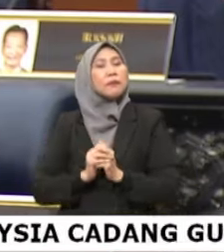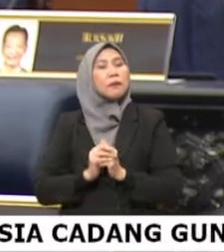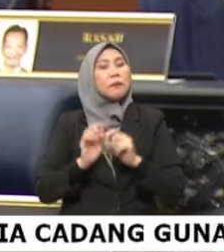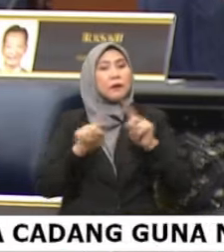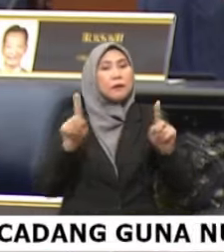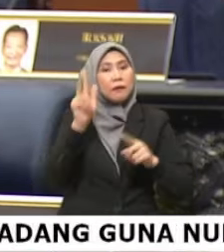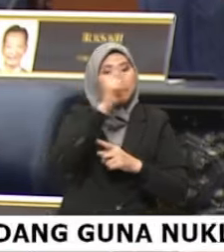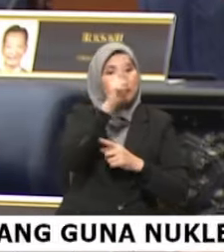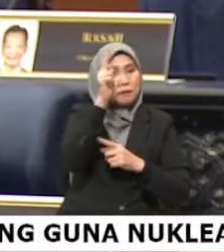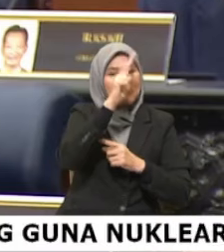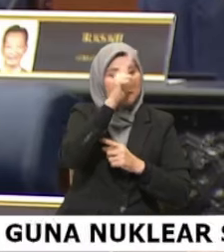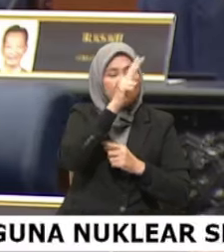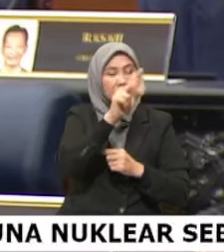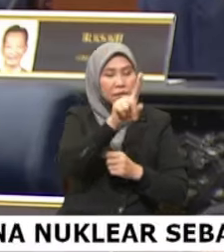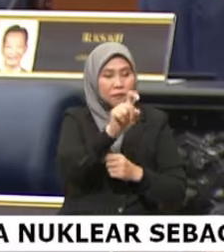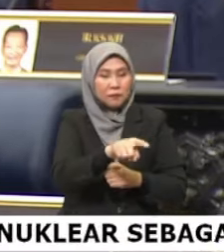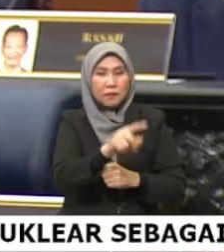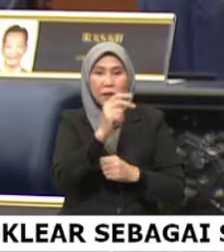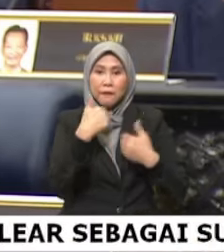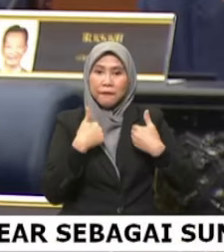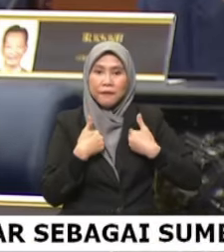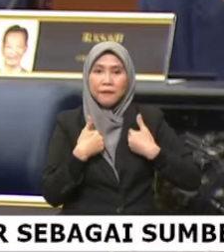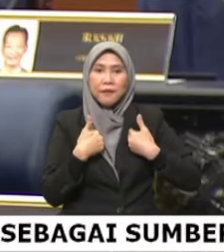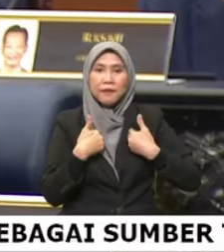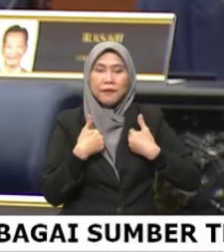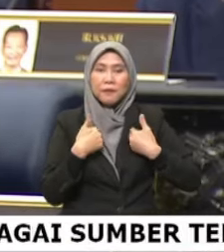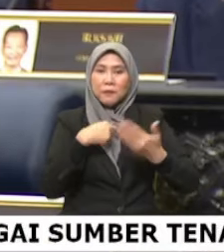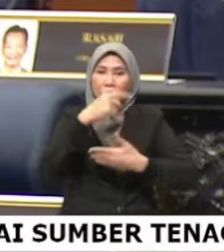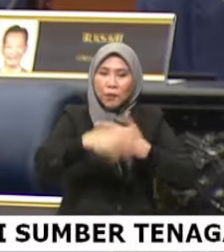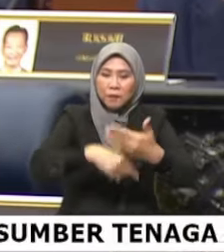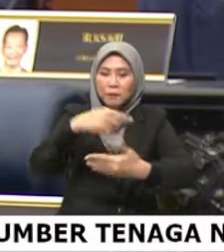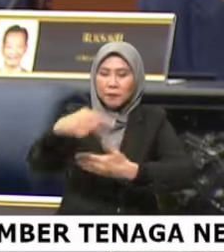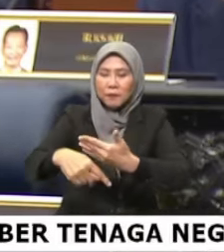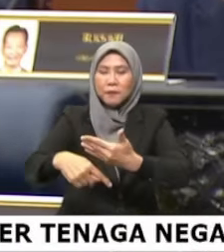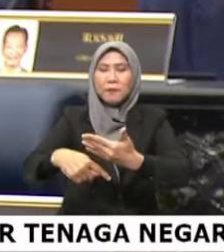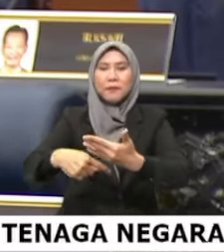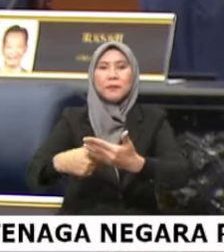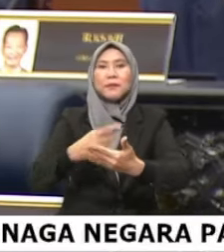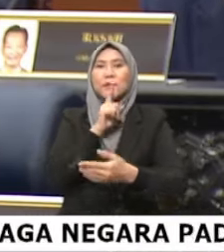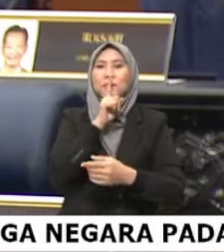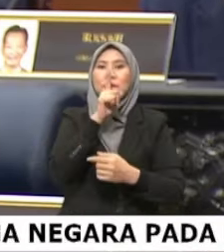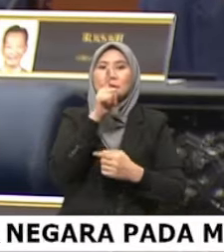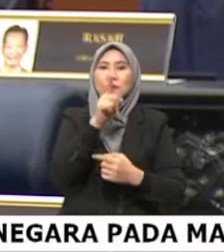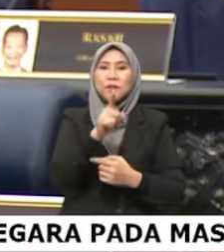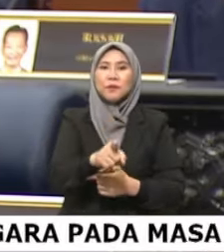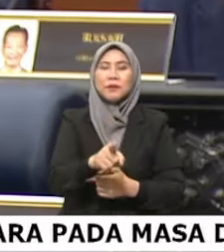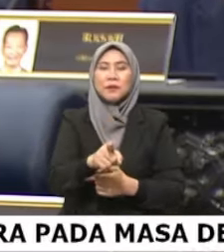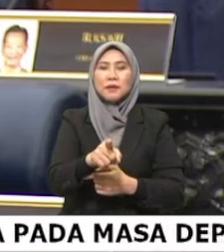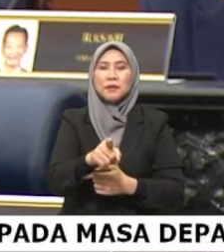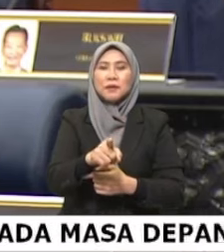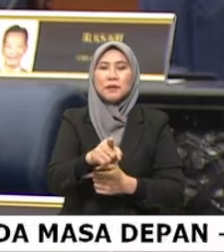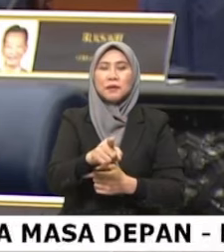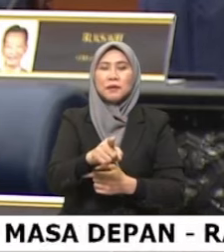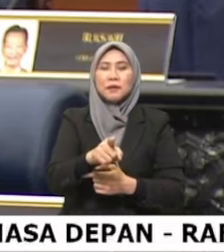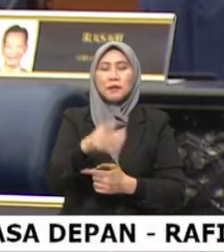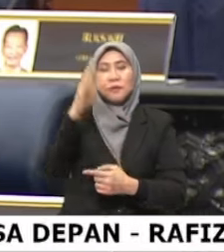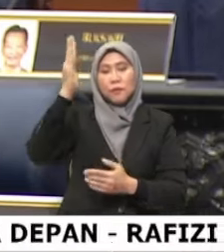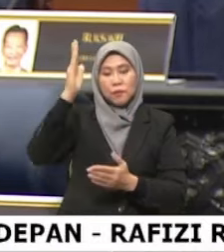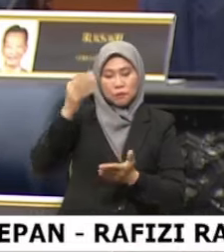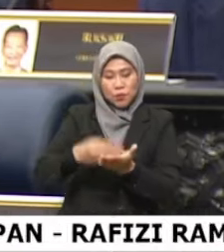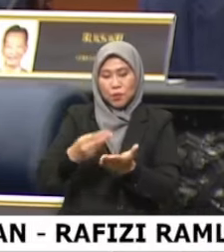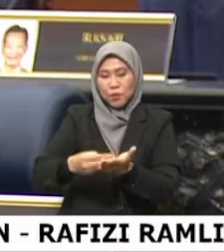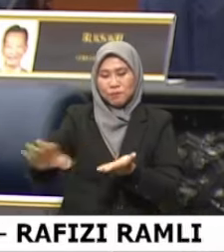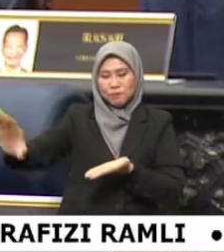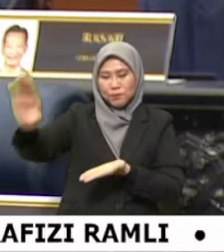adakah kerajaan mempunyai program-program tertentu untuk memastikan bahawa foreign direct investment yang masuk